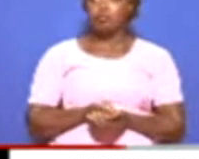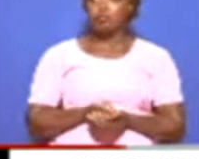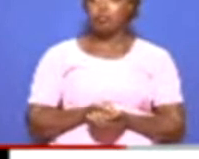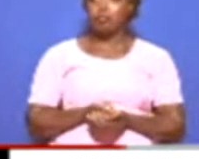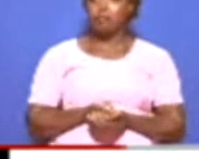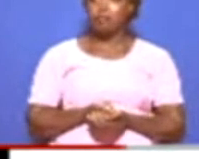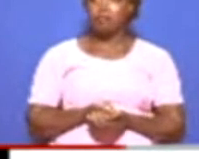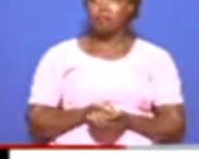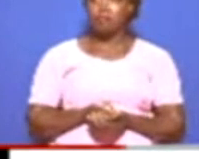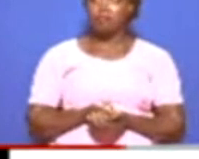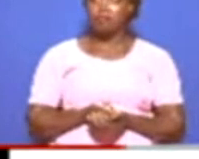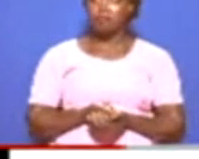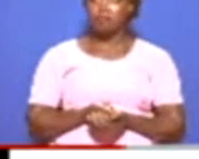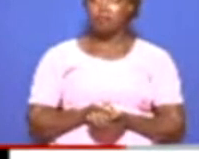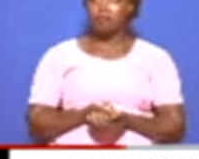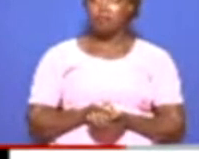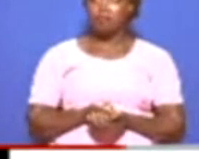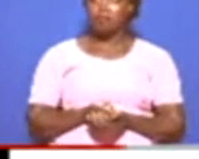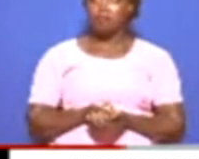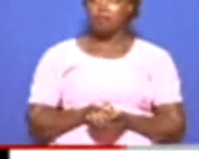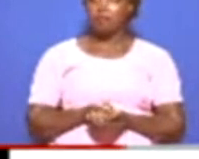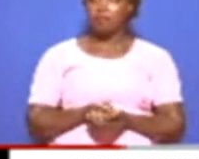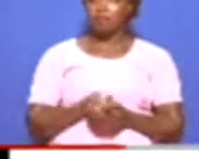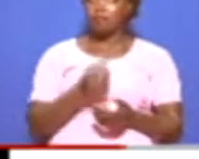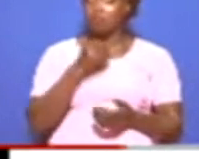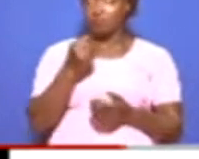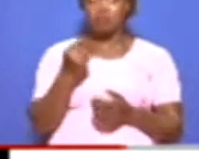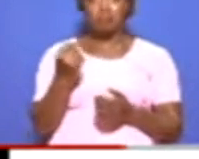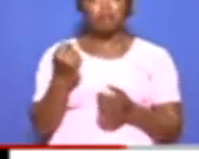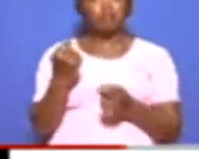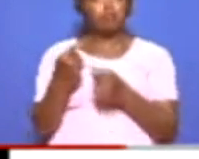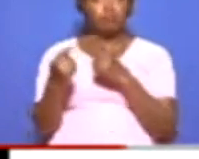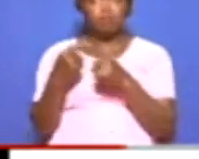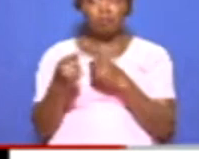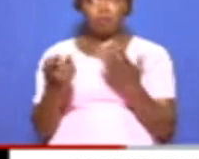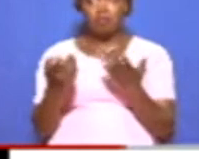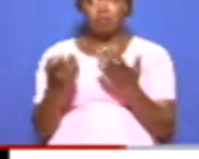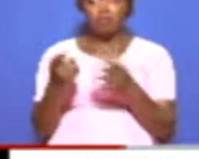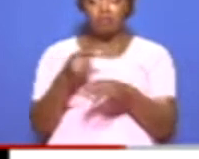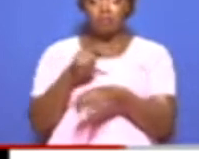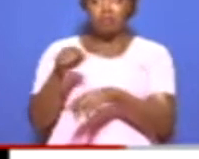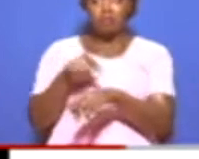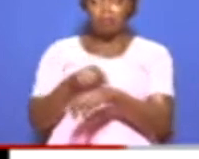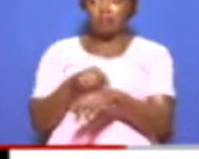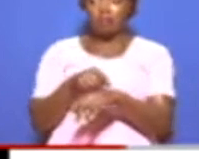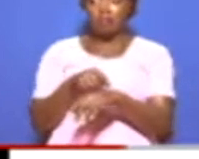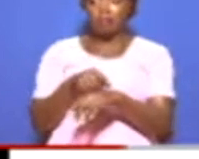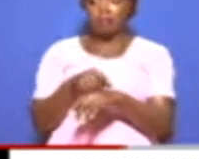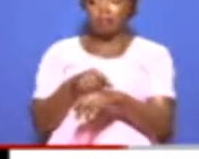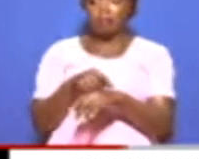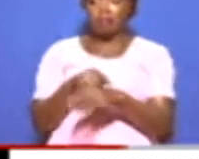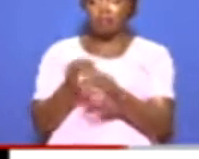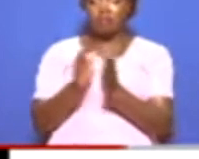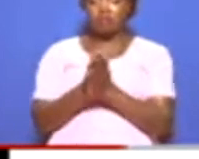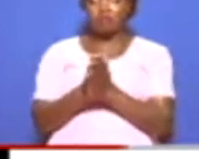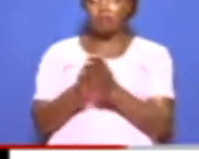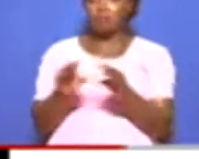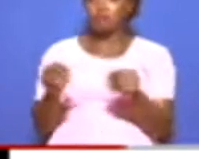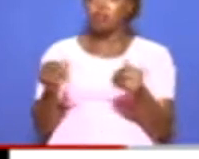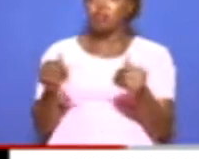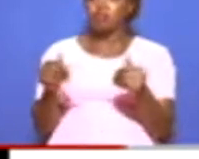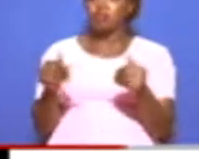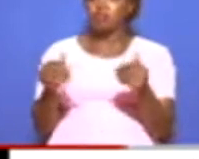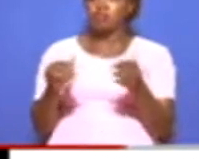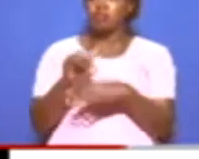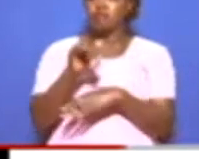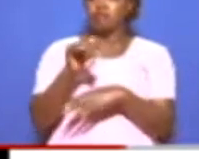Mara nyingi ndege uzoefu wake si wa miaka, uzoefu wa ndege ni masaa. Na umehitimu kupaa kwa hii